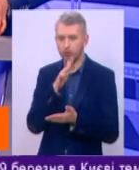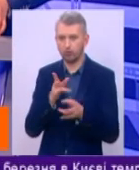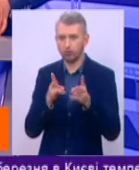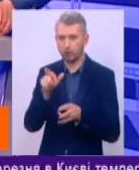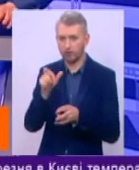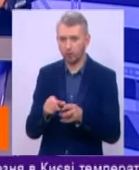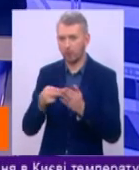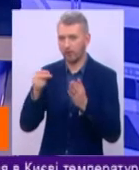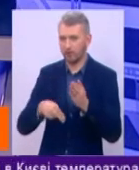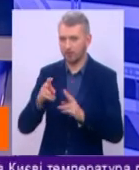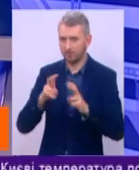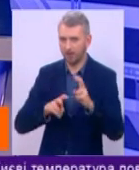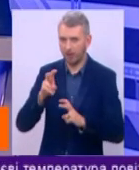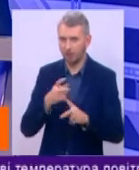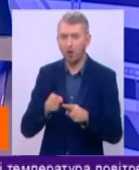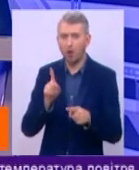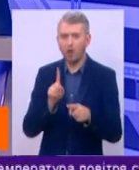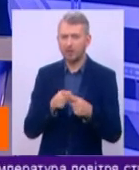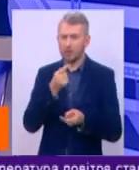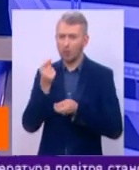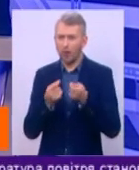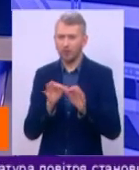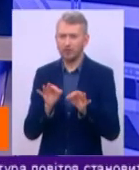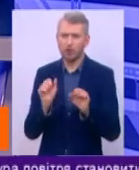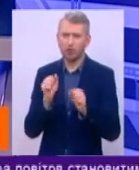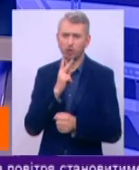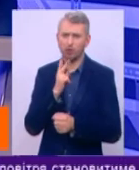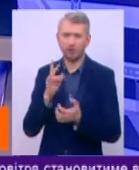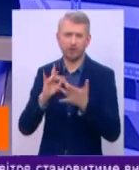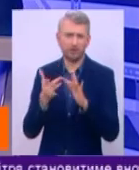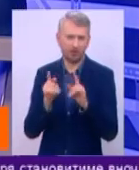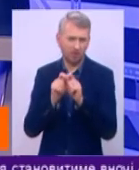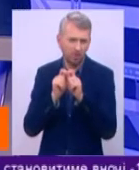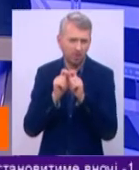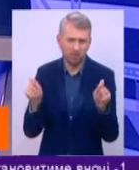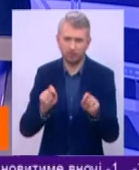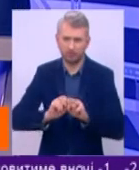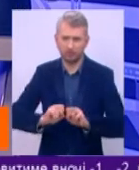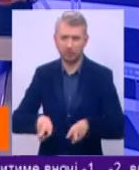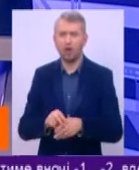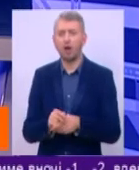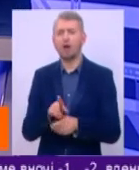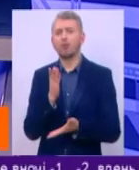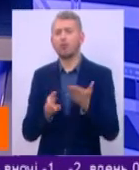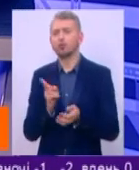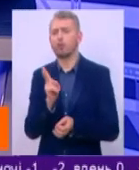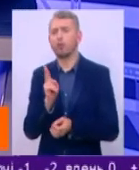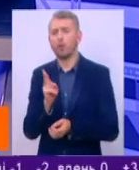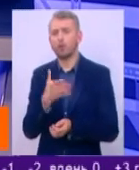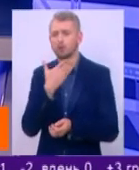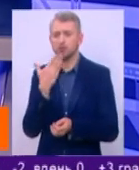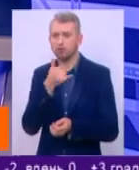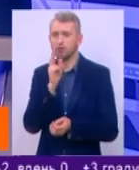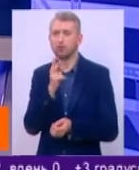завірений підприємством. Власне, ось ці нюанси, звичайно, можна подивитися в інтернеті, але, можливо, когось немає